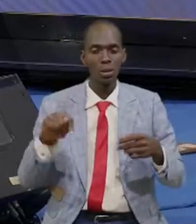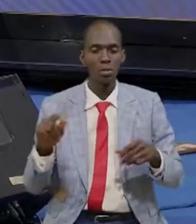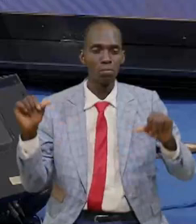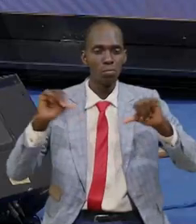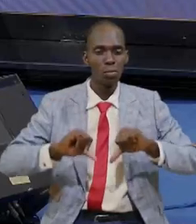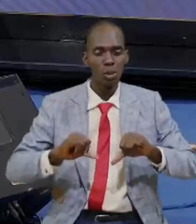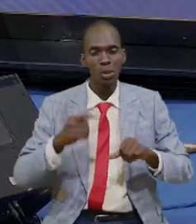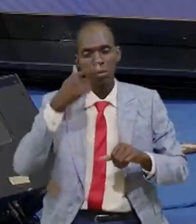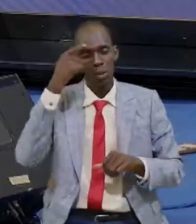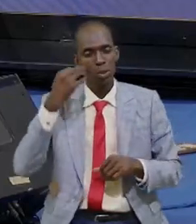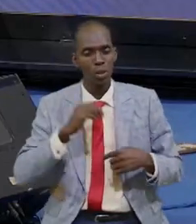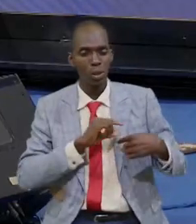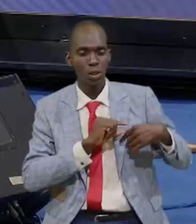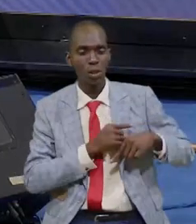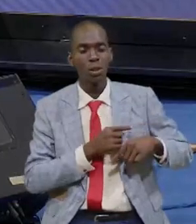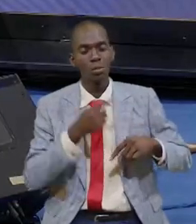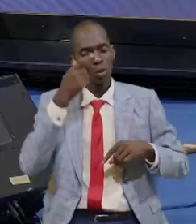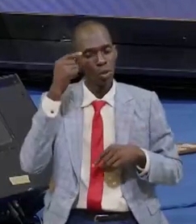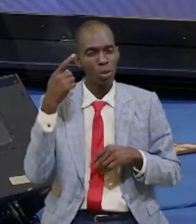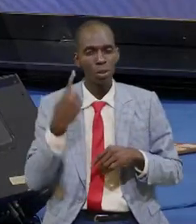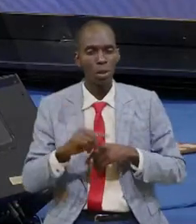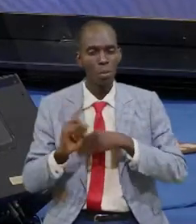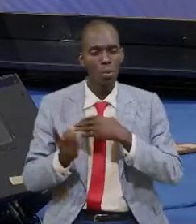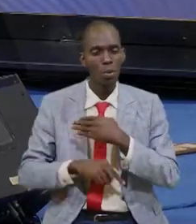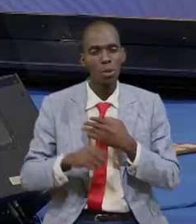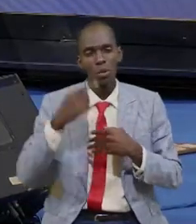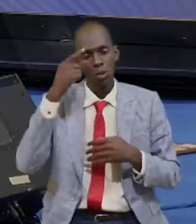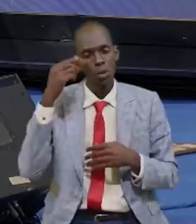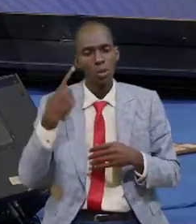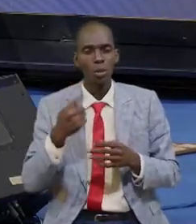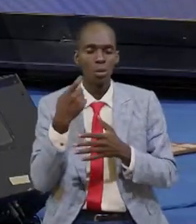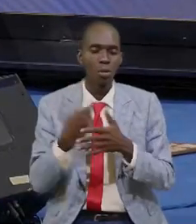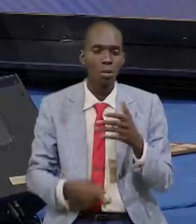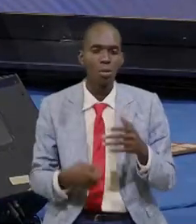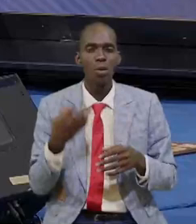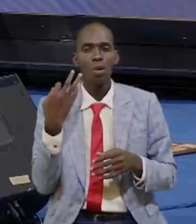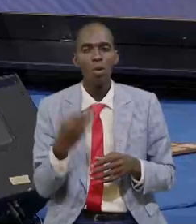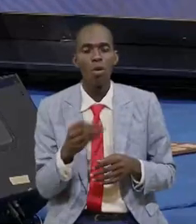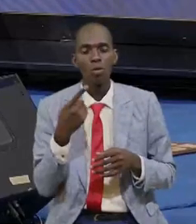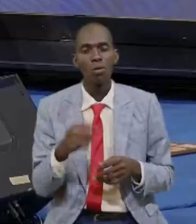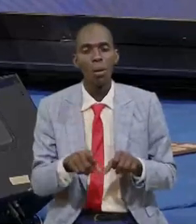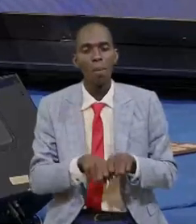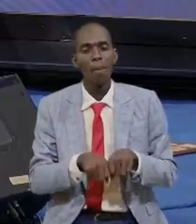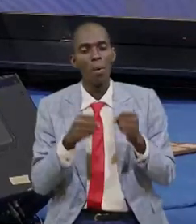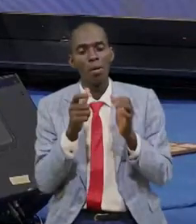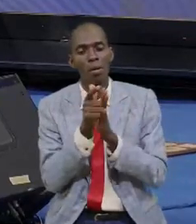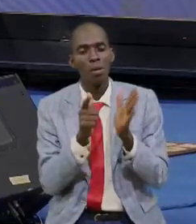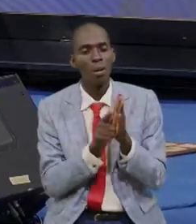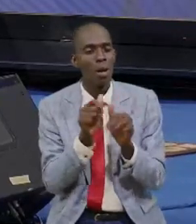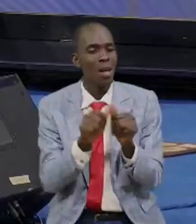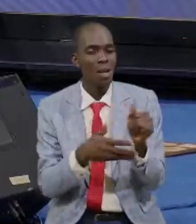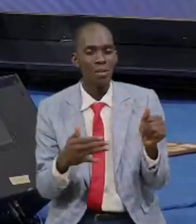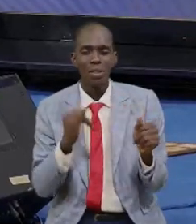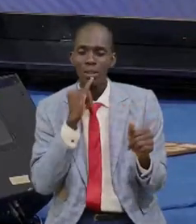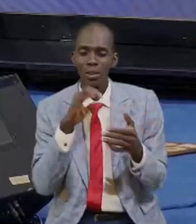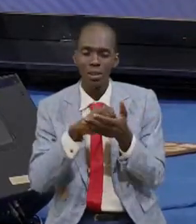parce que le châtiment, parce que la pénalité ou la peine de la loi violée, tout